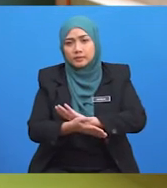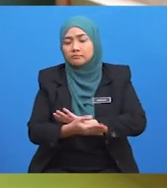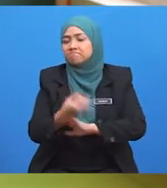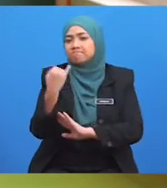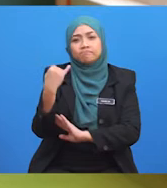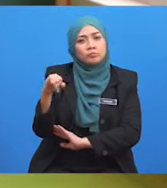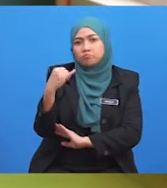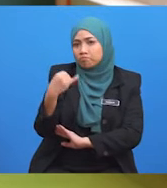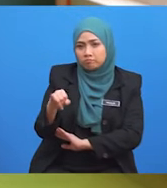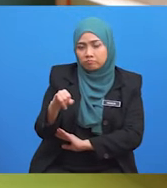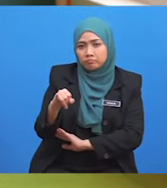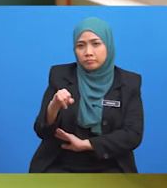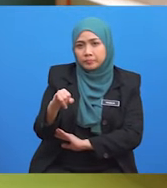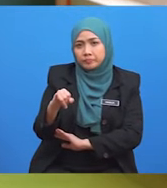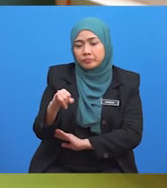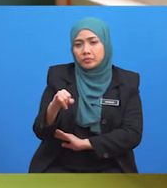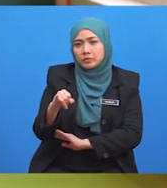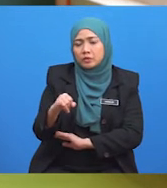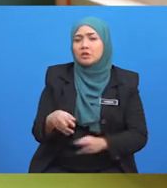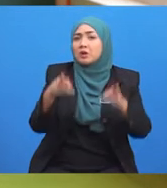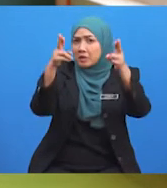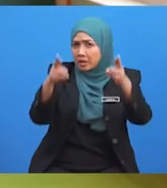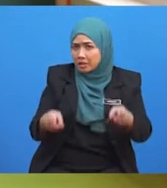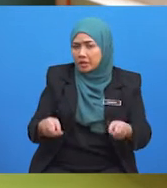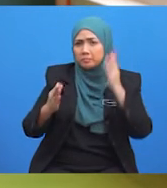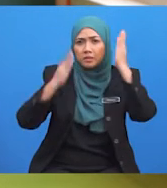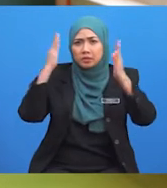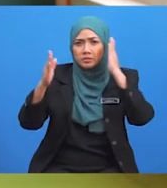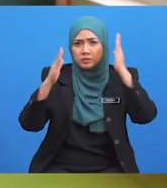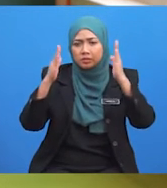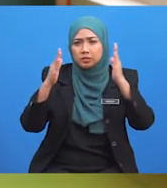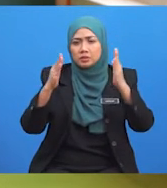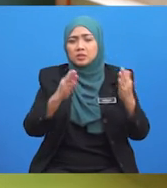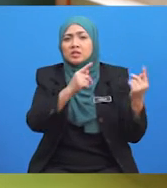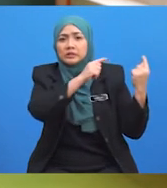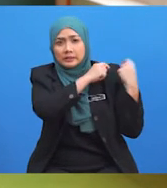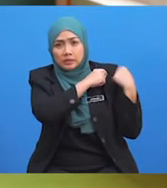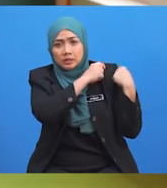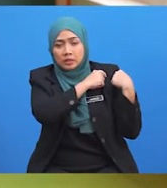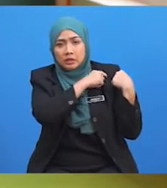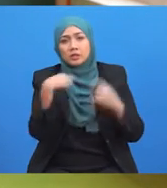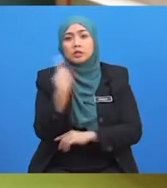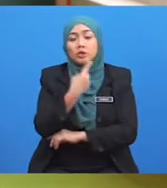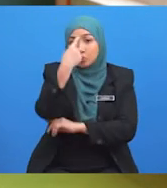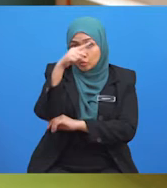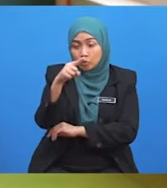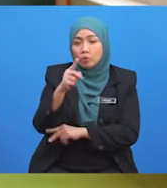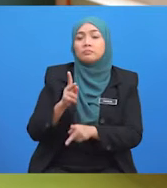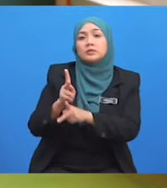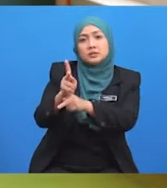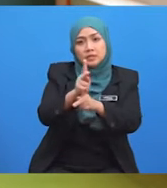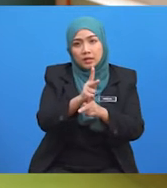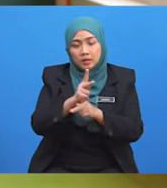kan? Sebagai seorang rakyat, adalah menjadi tanggungjawab kita untuk menjaga alam